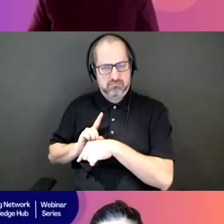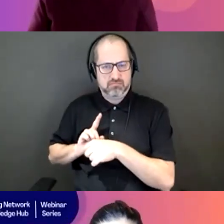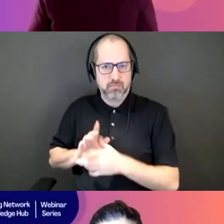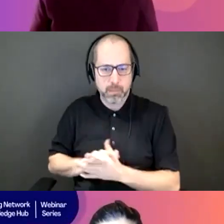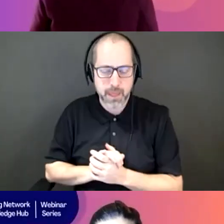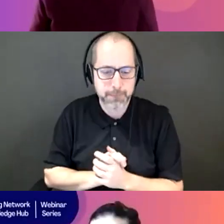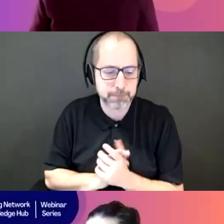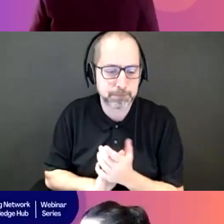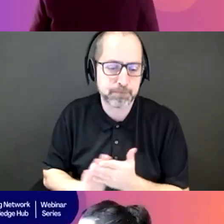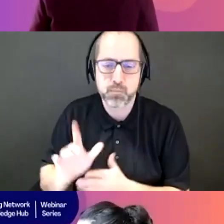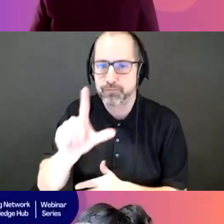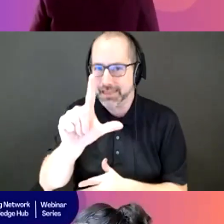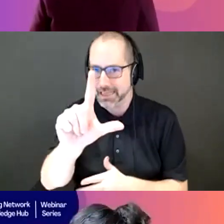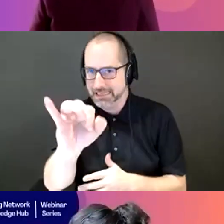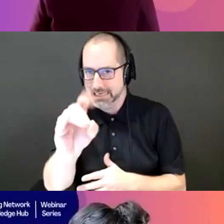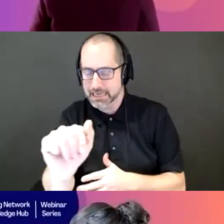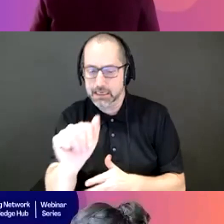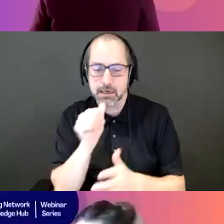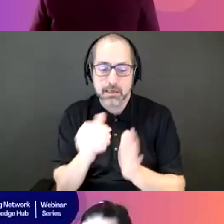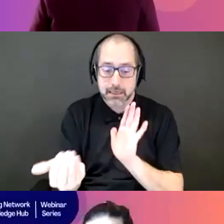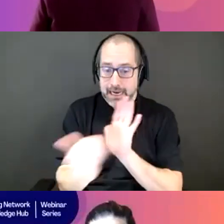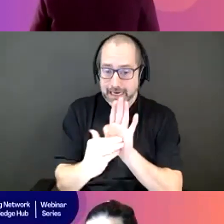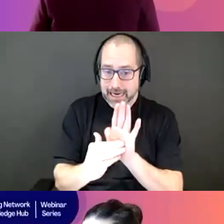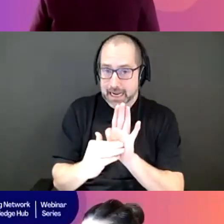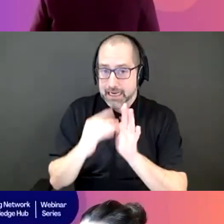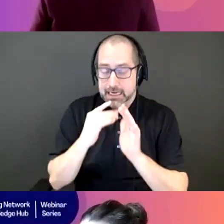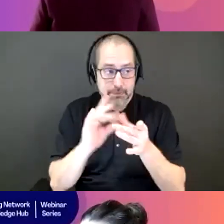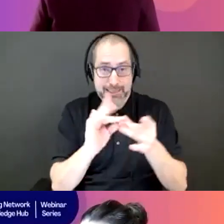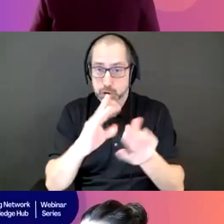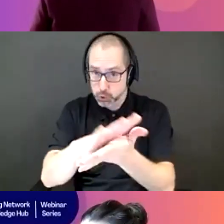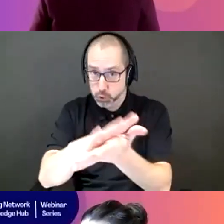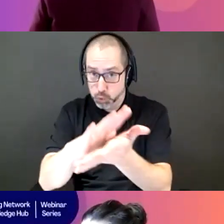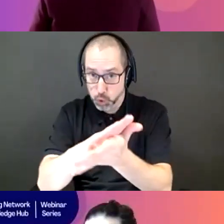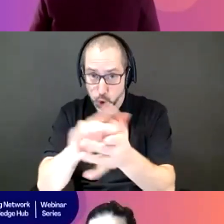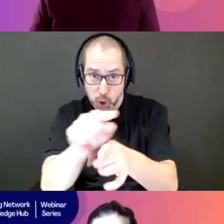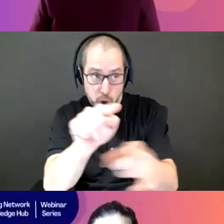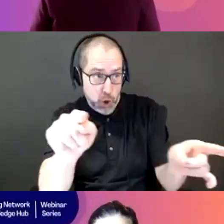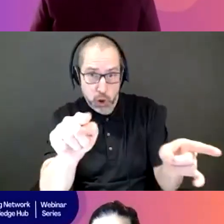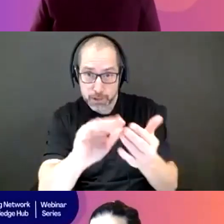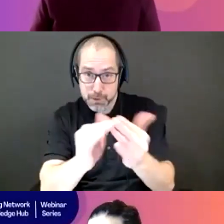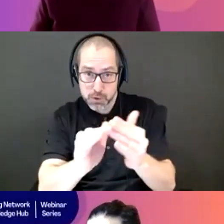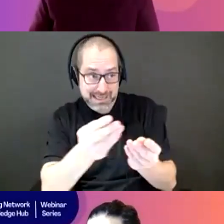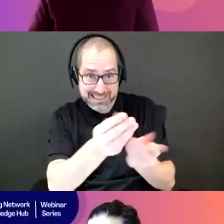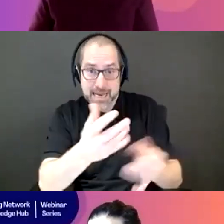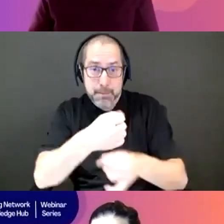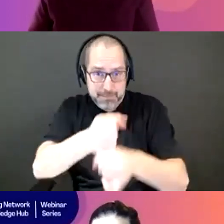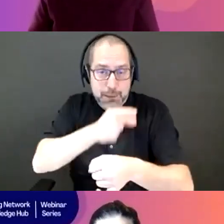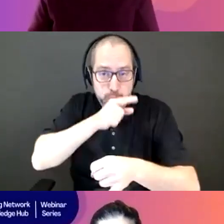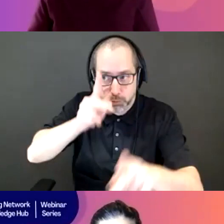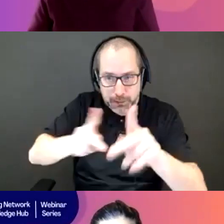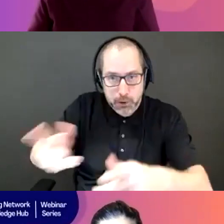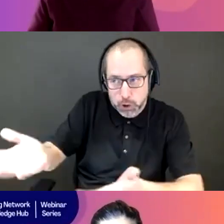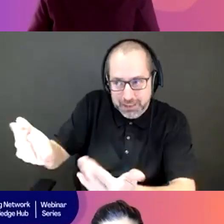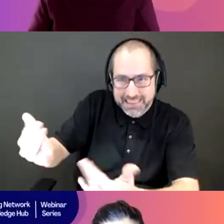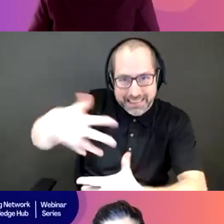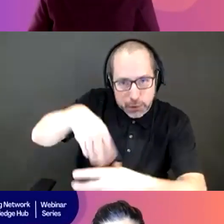ce n'était pas normal et encore une fois un message ou communauté scolaire pour veiller à ce que